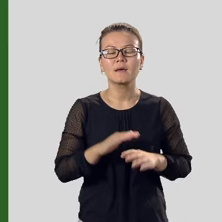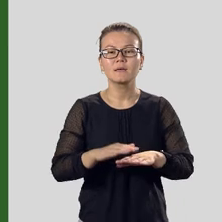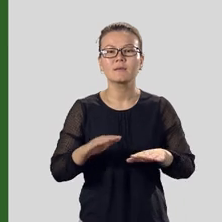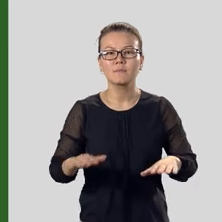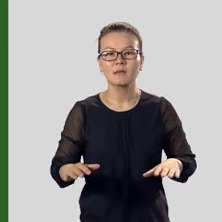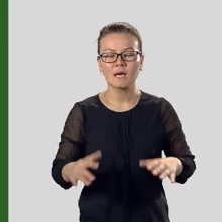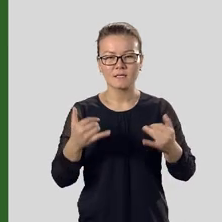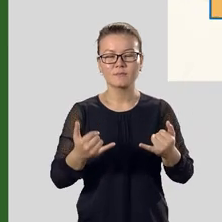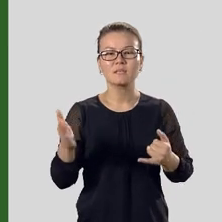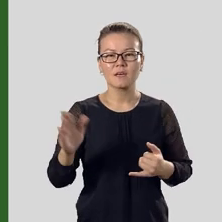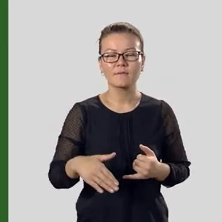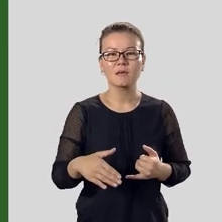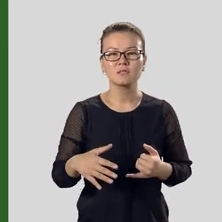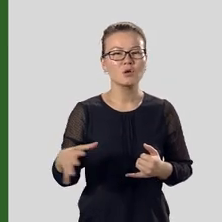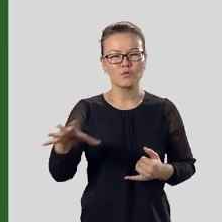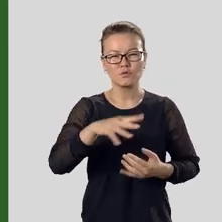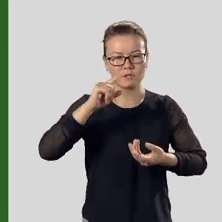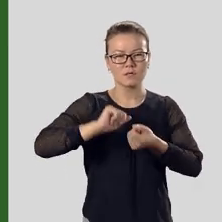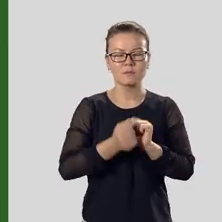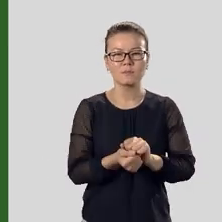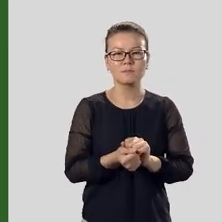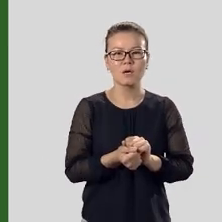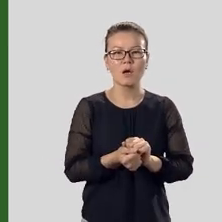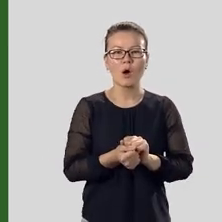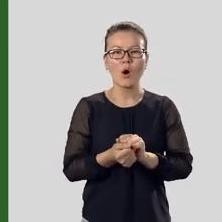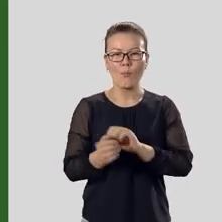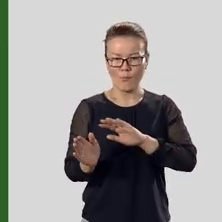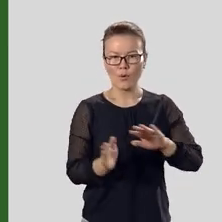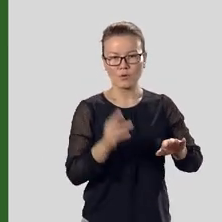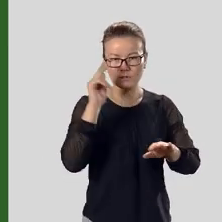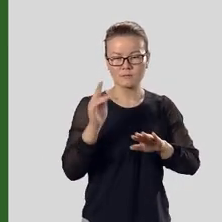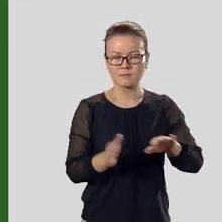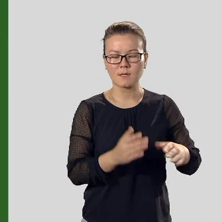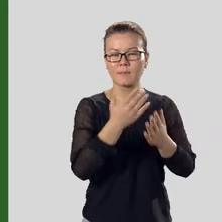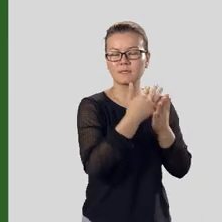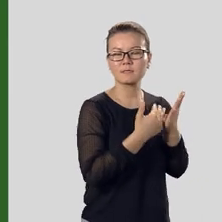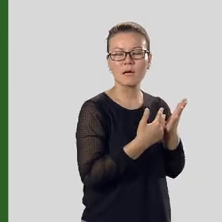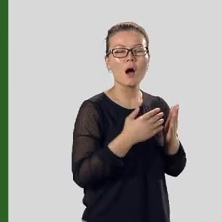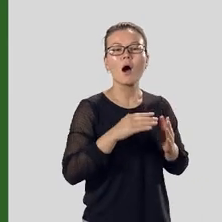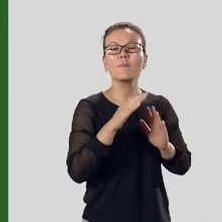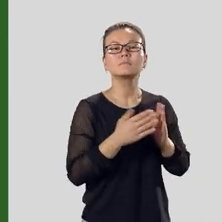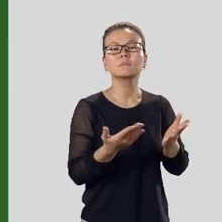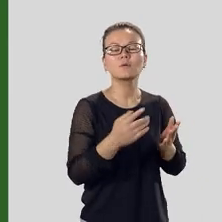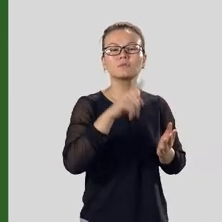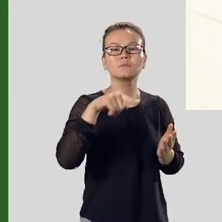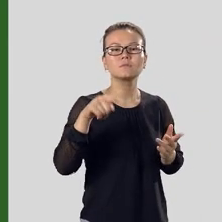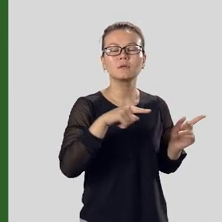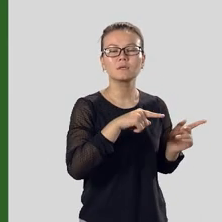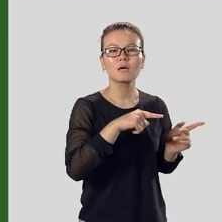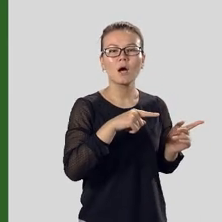Ребята, а теперь давайте закрепим с вами пройденный материал. Под какой цифрой